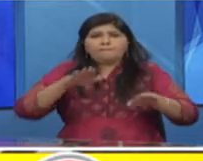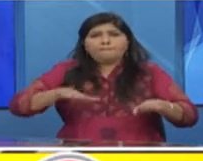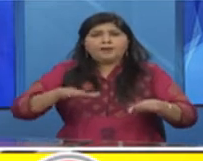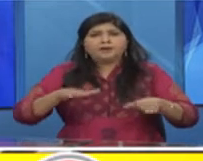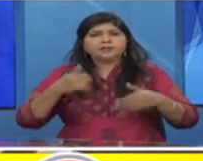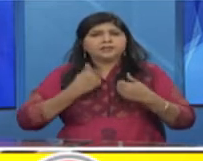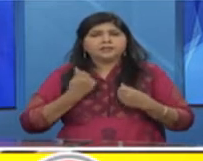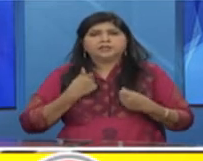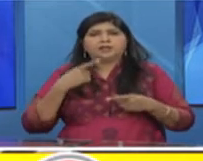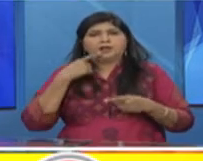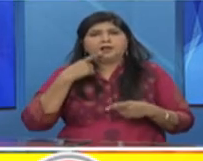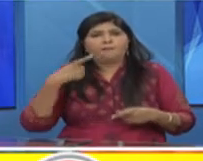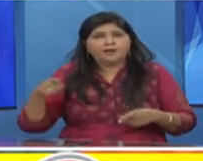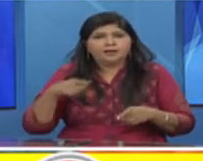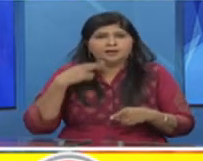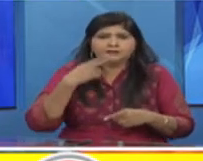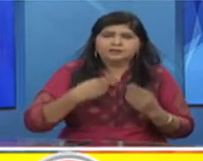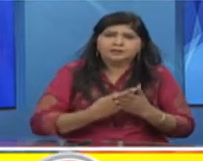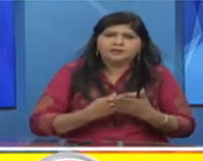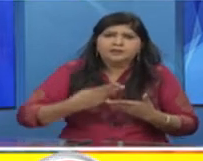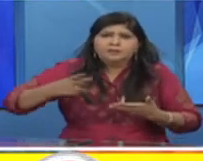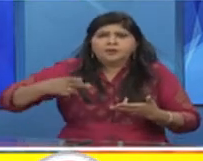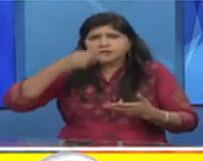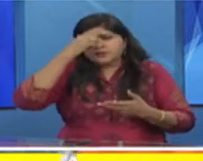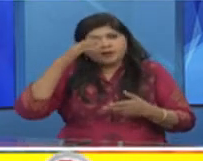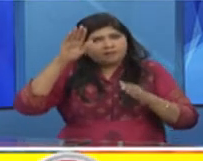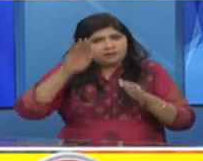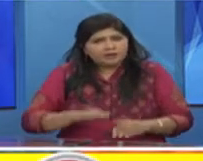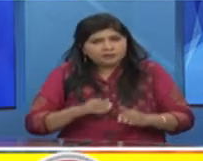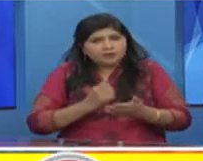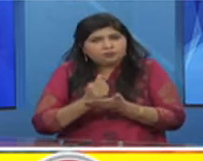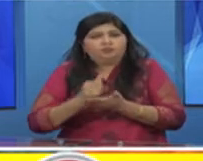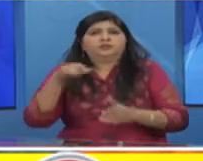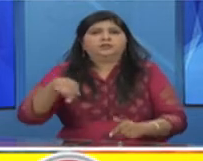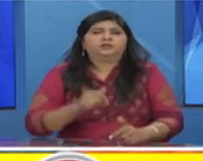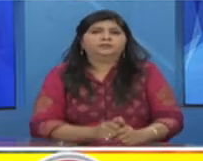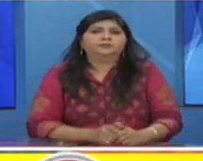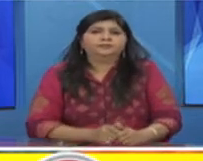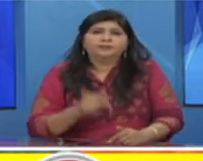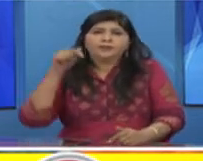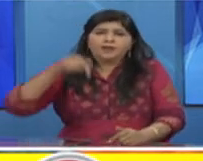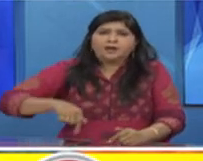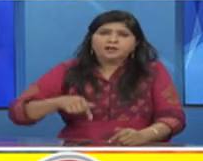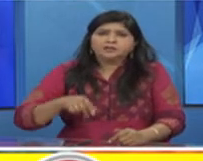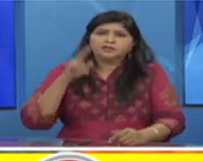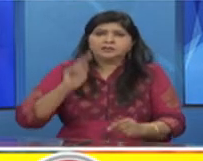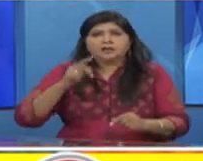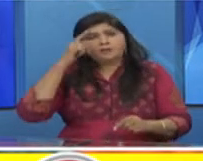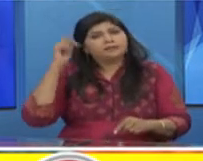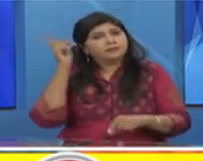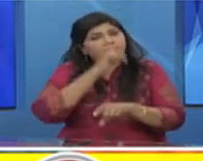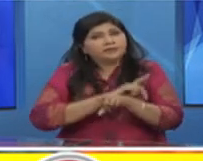और संयमित बयान दिए, माहौल से तनाव कम करने का प्रयास। लेकिन आज मुझे वो दिन बराबर याद